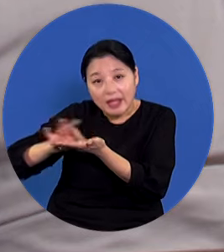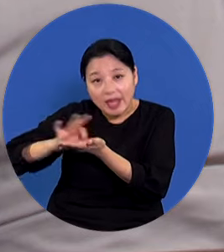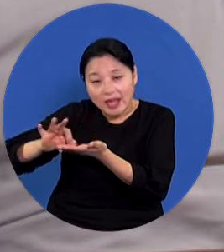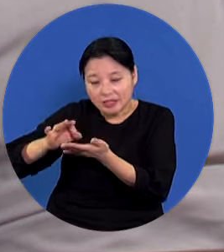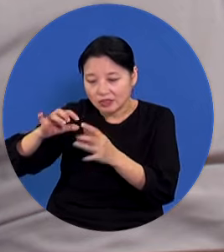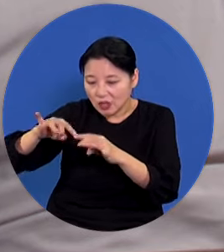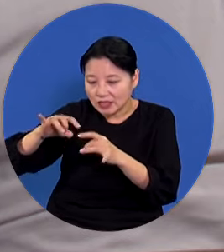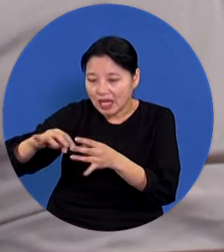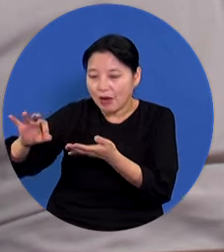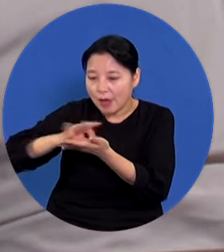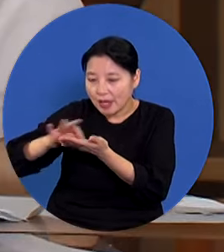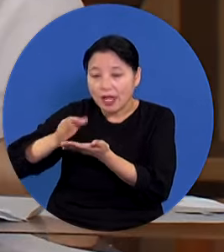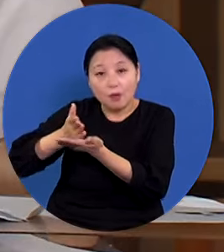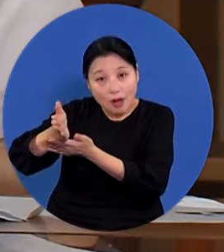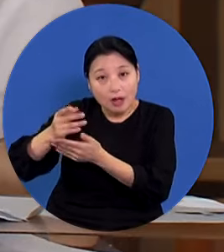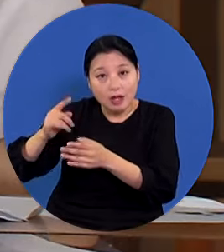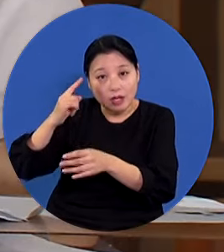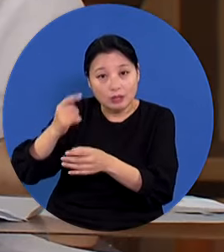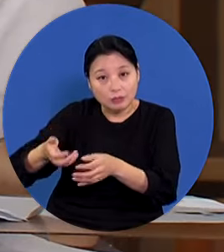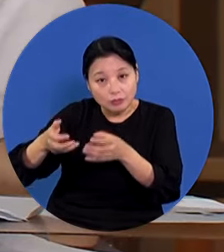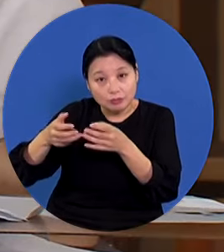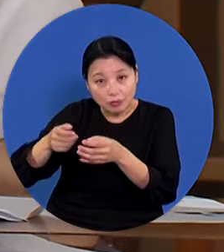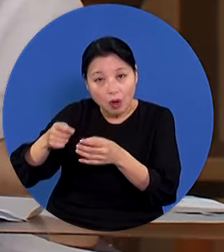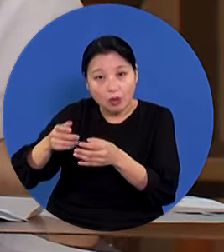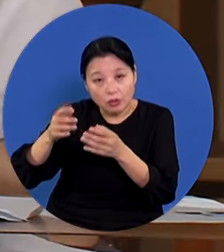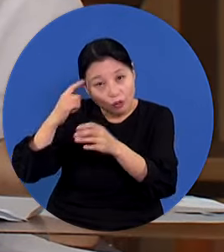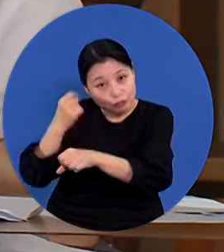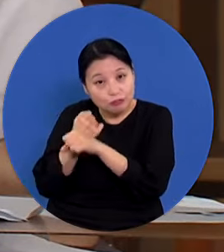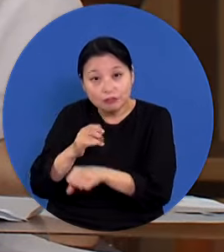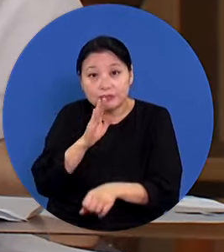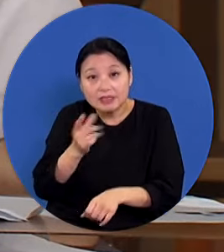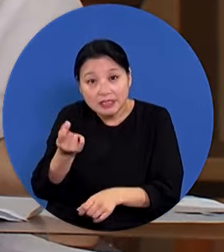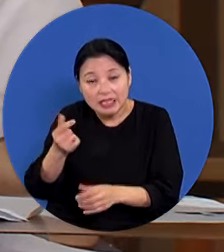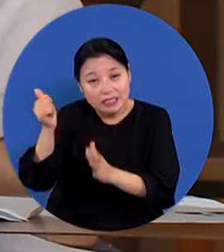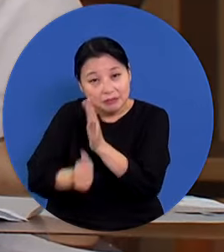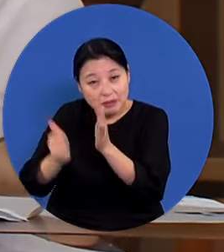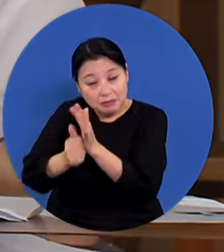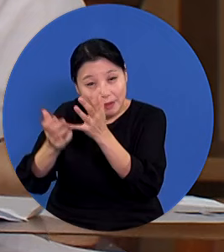하셨습니까? 개인적으로? 아, 예. 원래 연구는 사실은